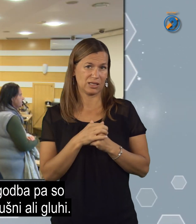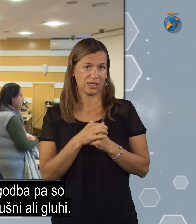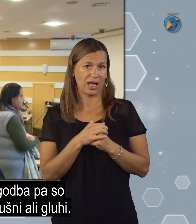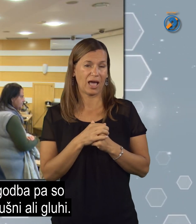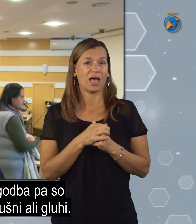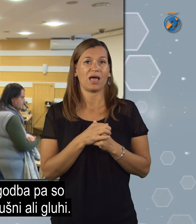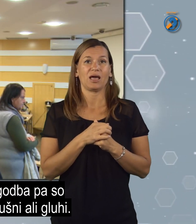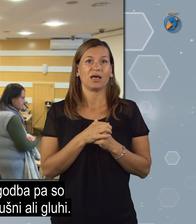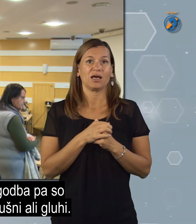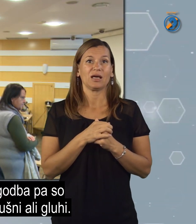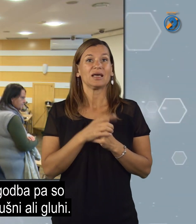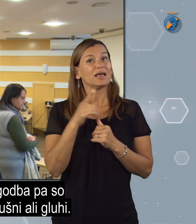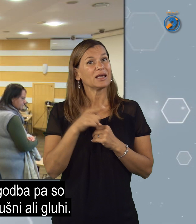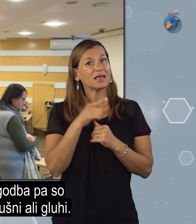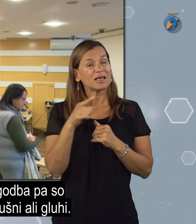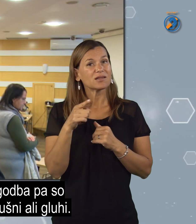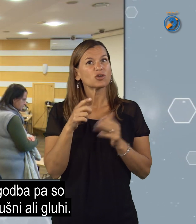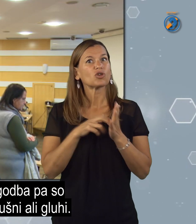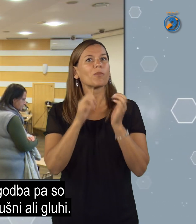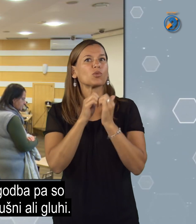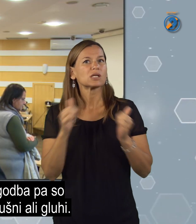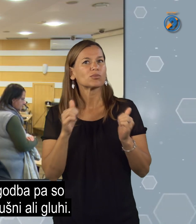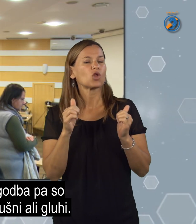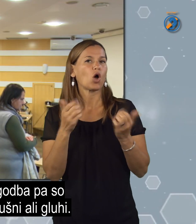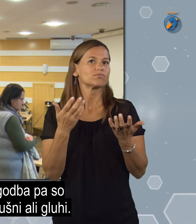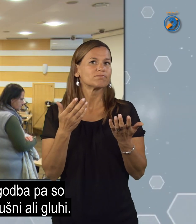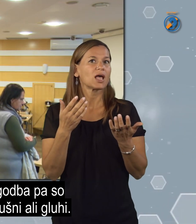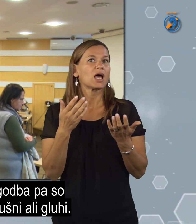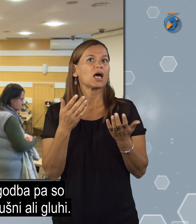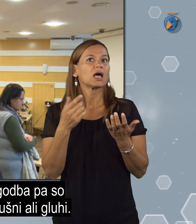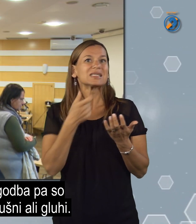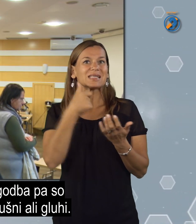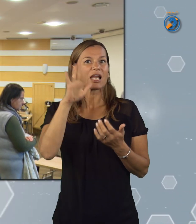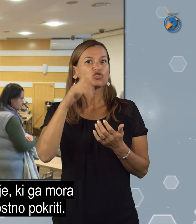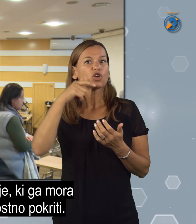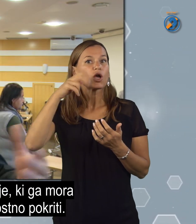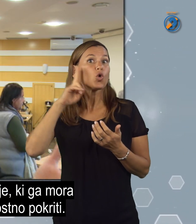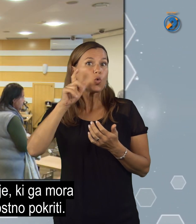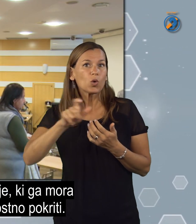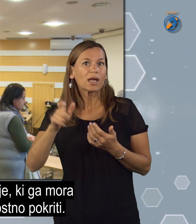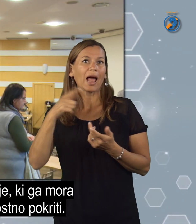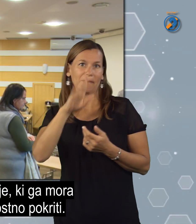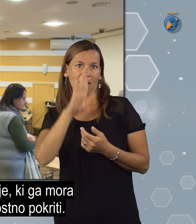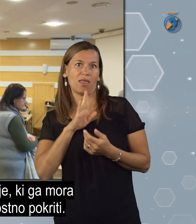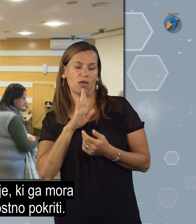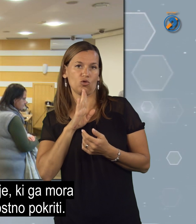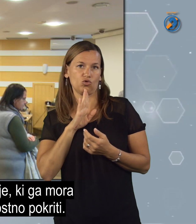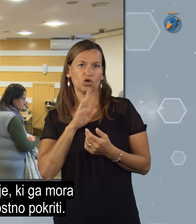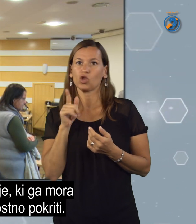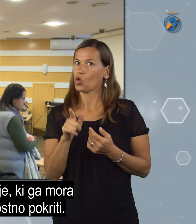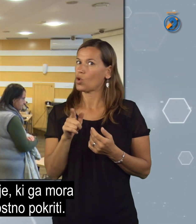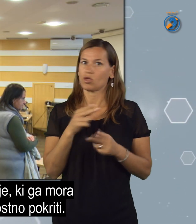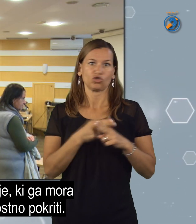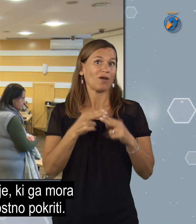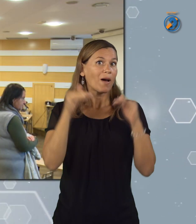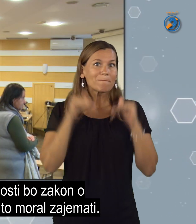Dodatna zgodba je pa starejši z naglušnji ali pa neslišeči. To je ena stvar, ki mora država v sklopu delovati, ne?